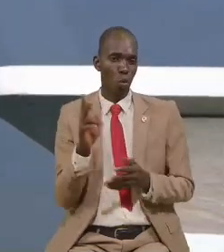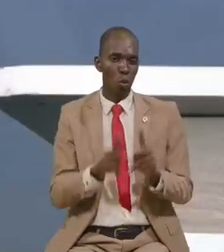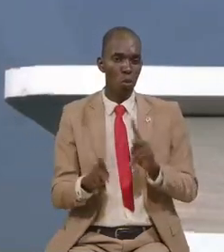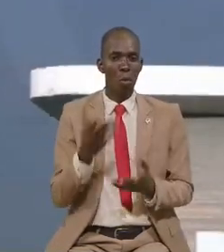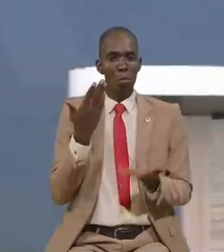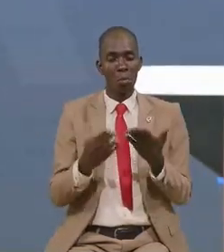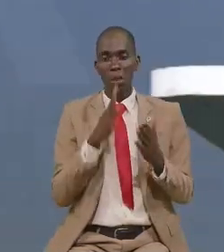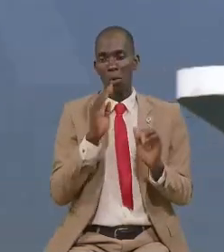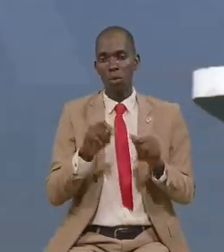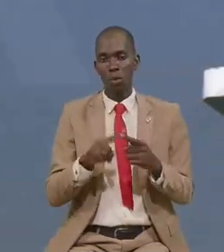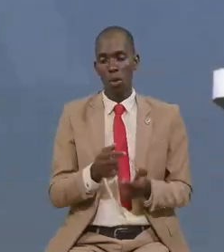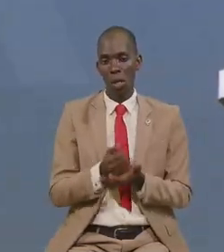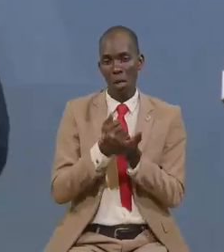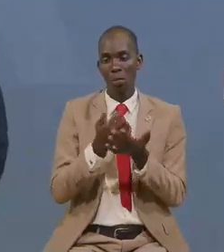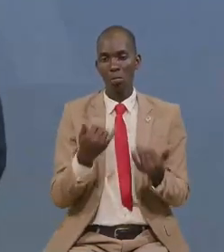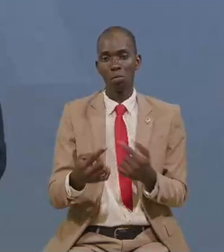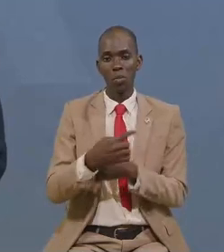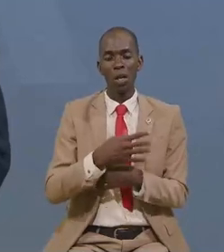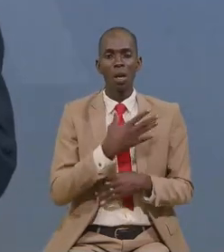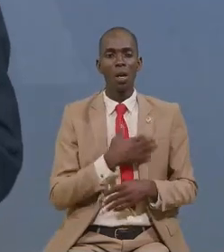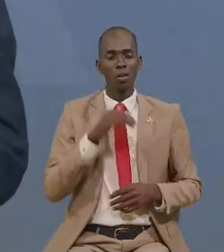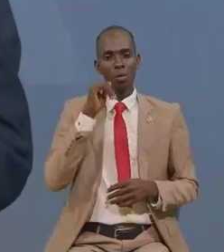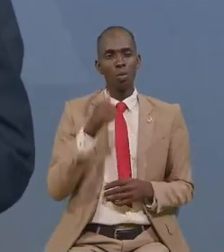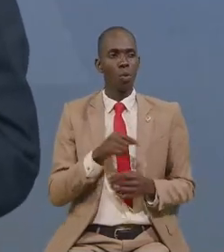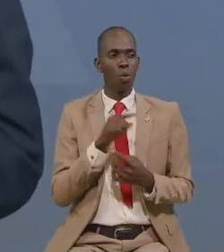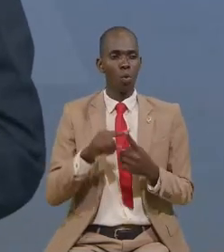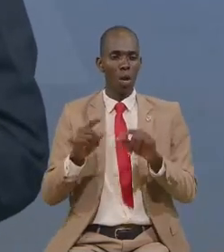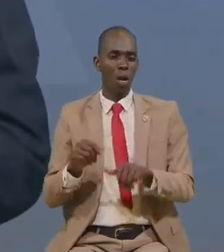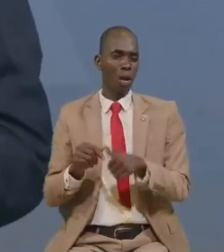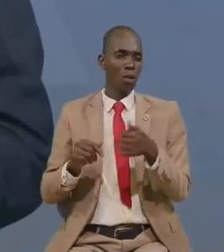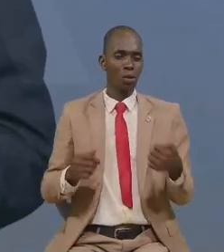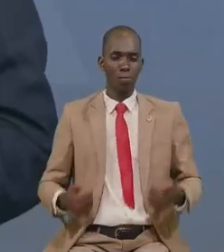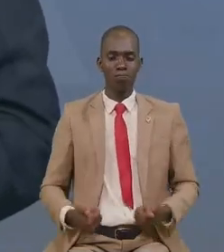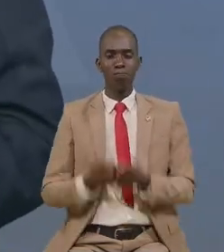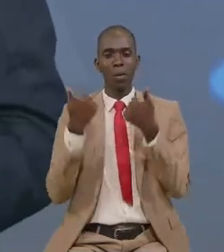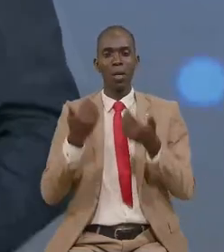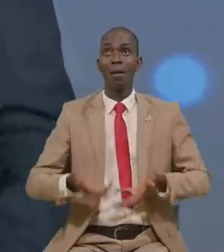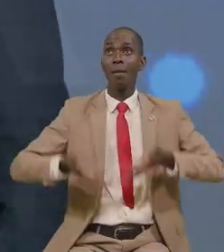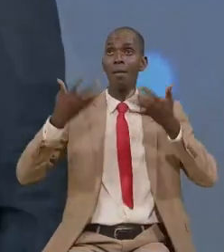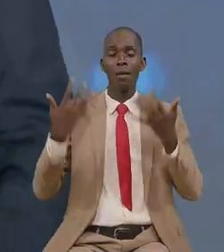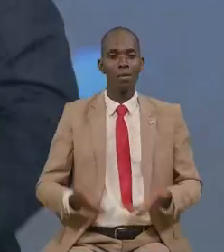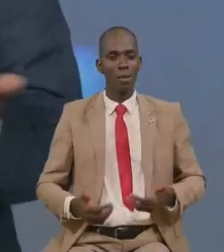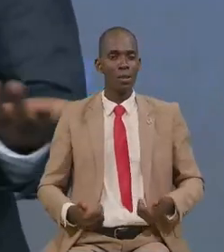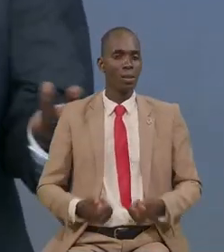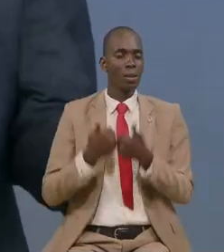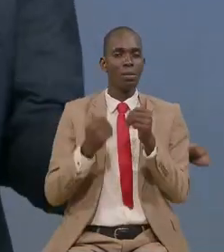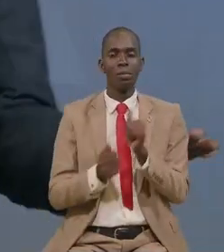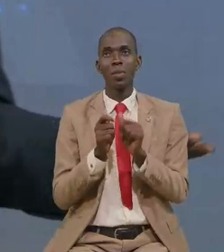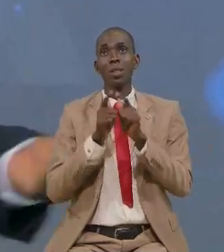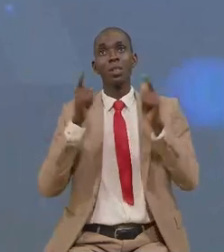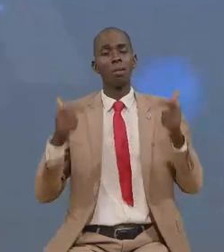L'ayant peut t'aider aujourd'hui et demain, et quand un défi plus grand